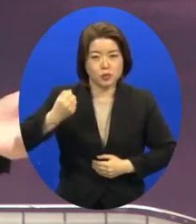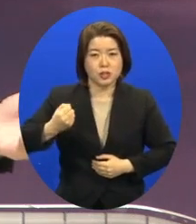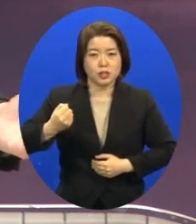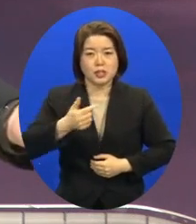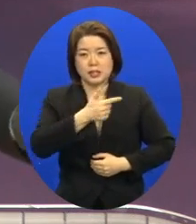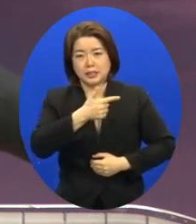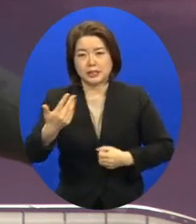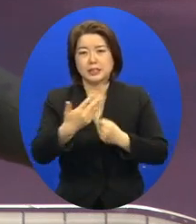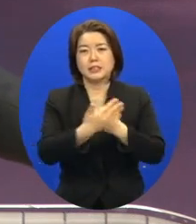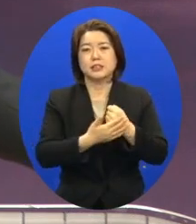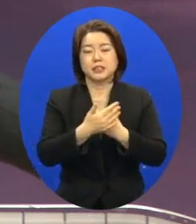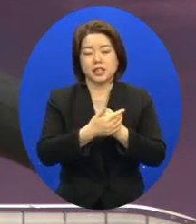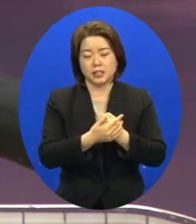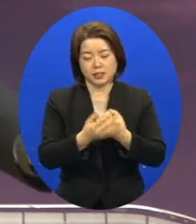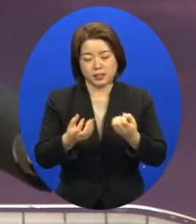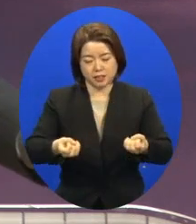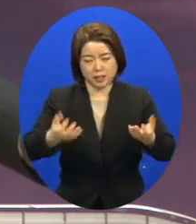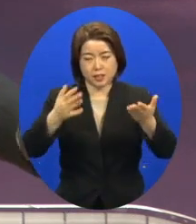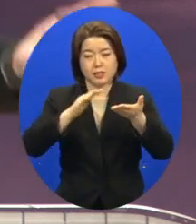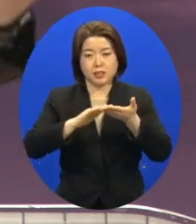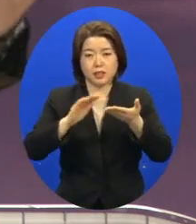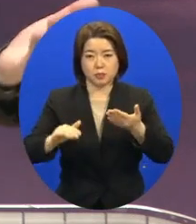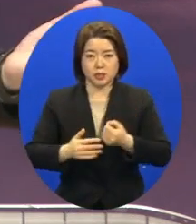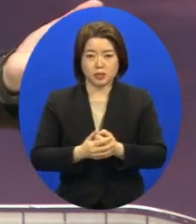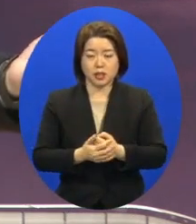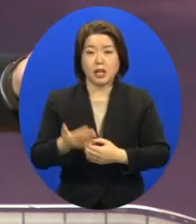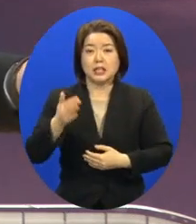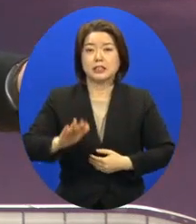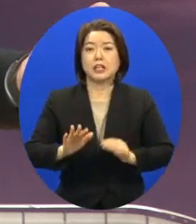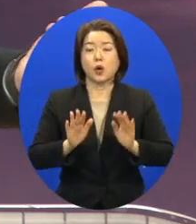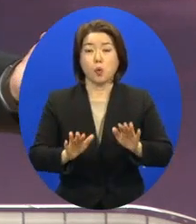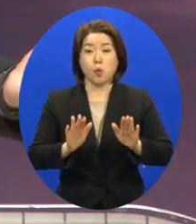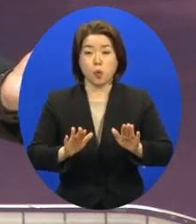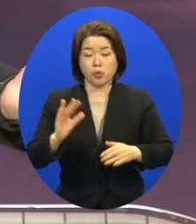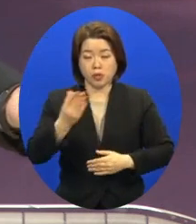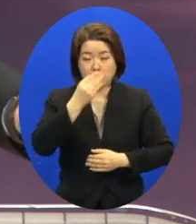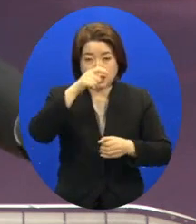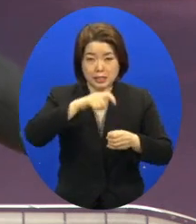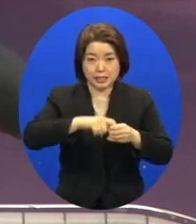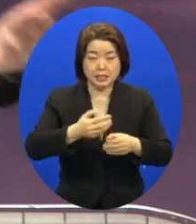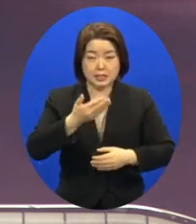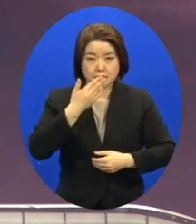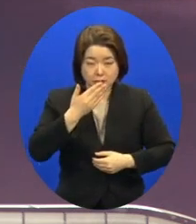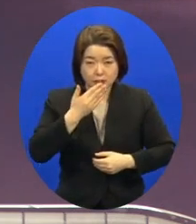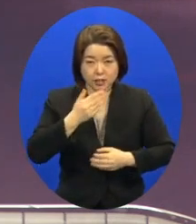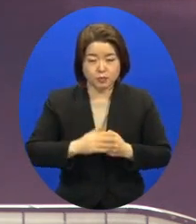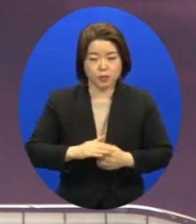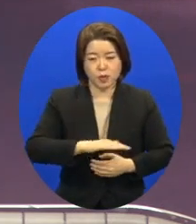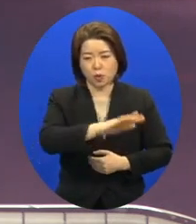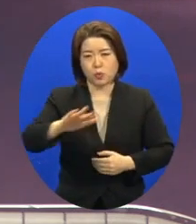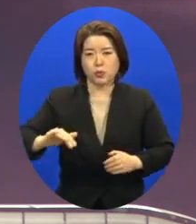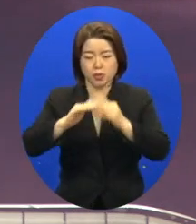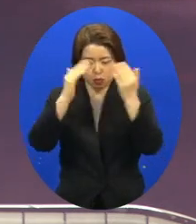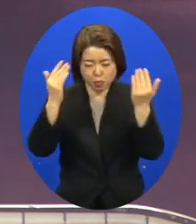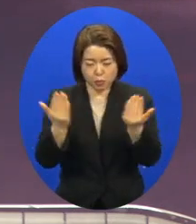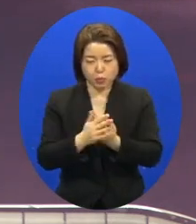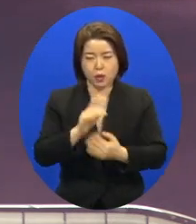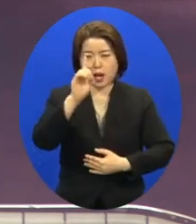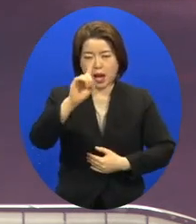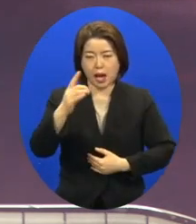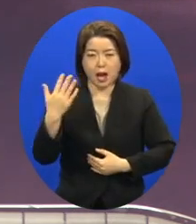은혜의 예식입니다. 그러나 오늘 성찬은 우리 모두가 다 한